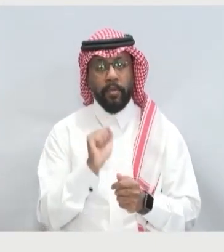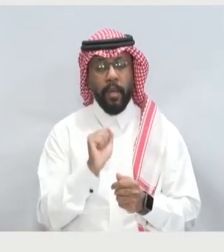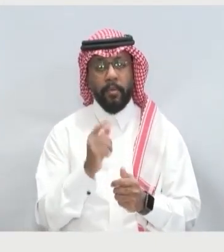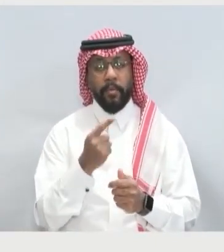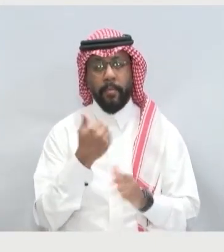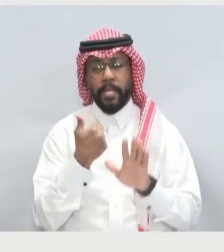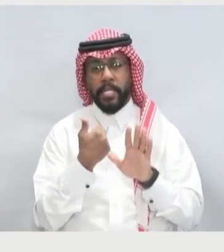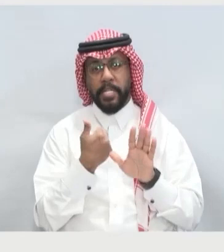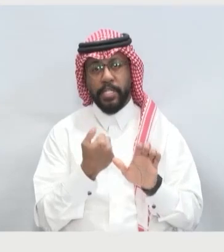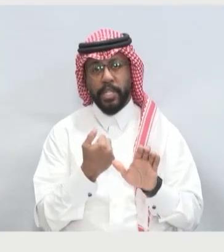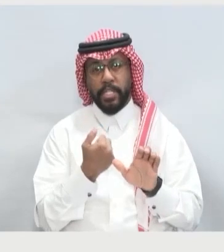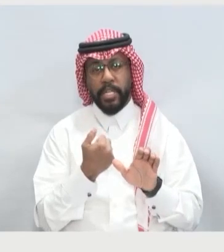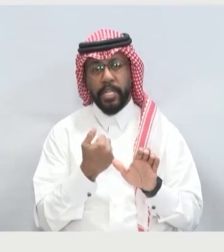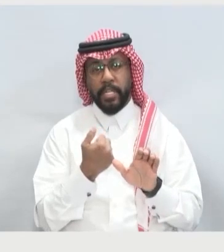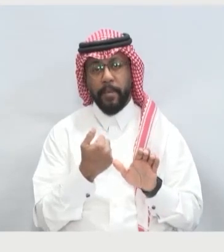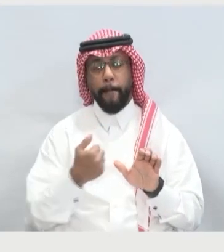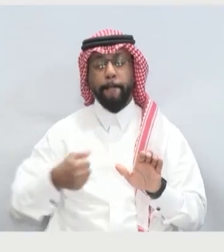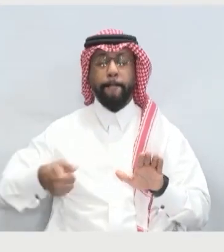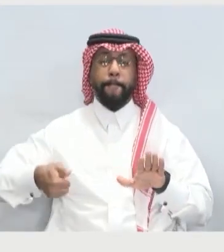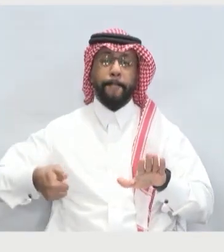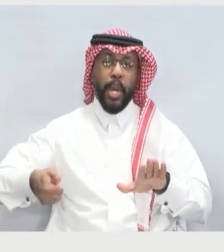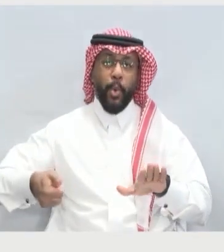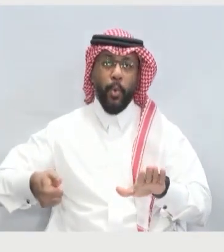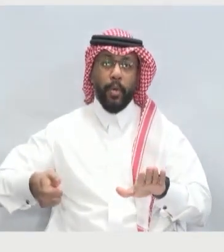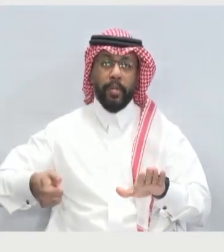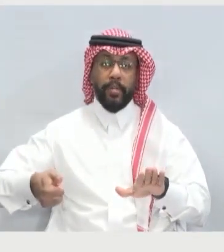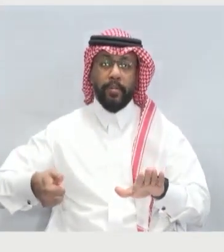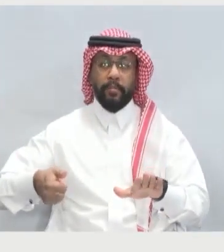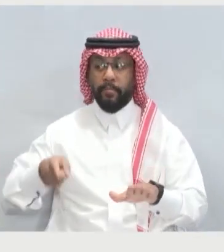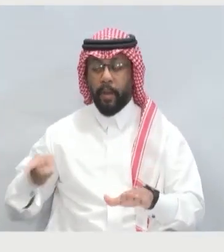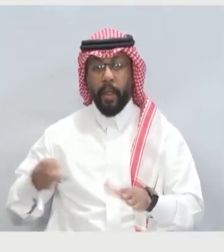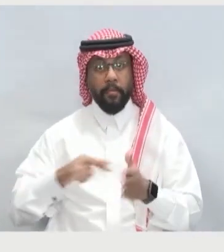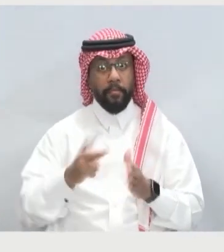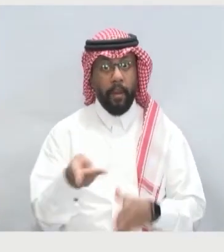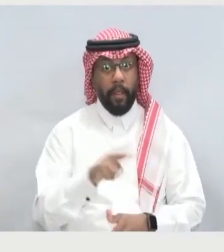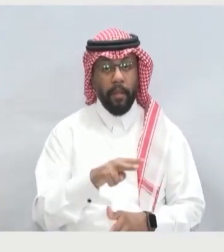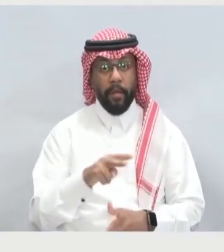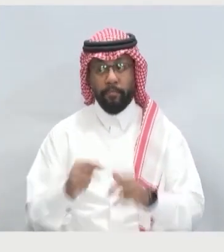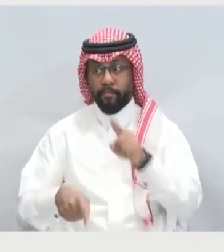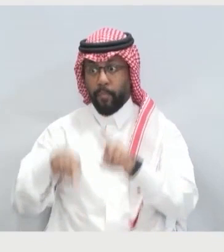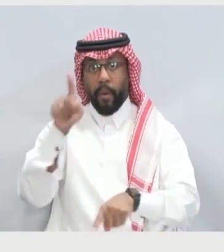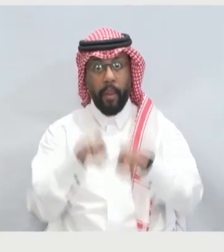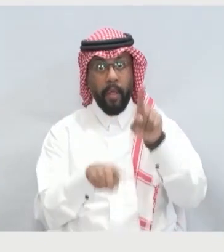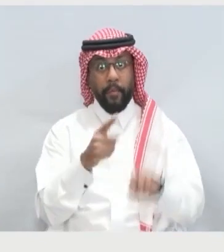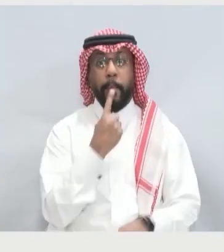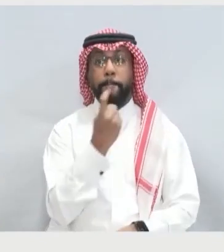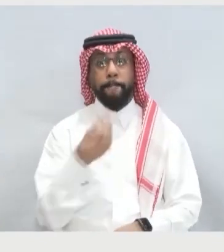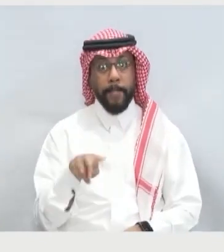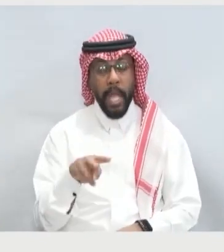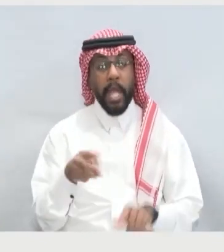وقيمتها الحقيقيه 60 مليون في الدفاتر من 60 مليون اذا هنالك فرق لماذا تم دفع 100 مليون